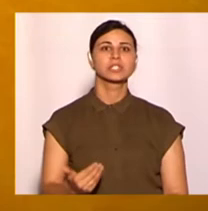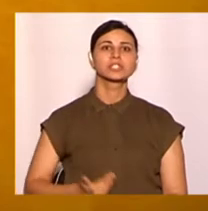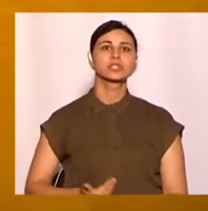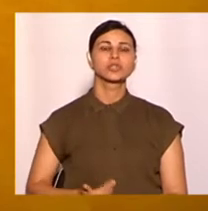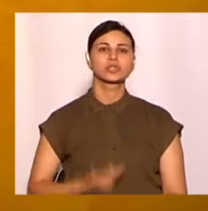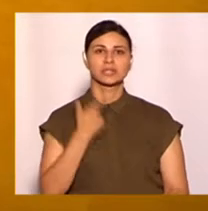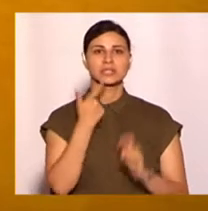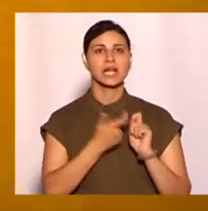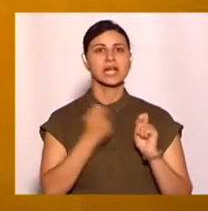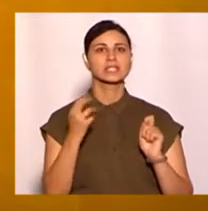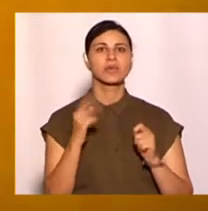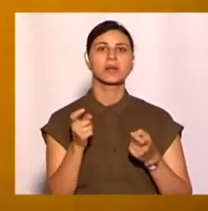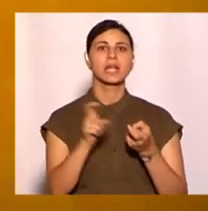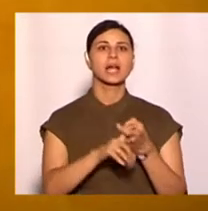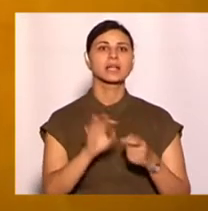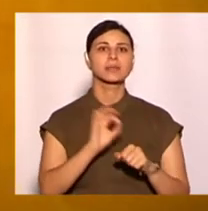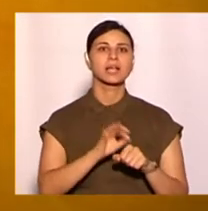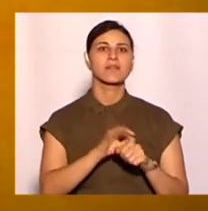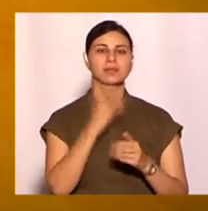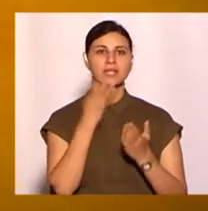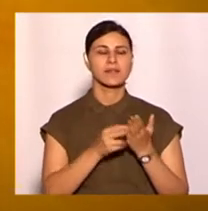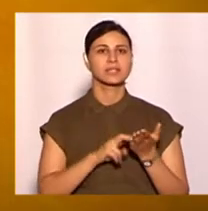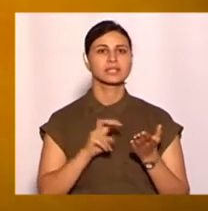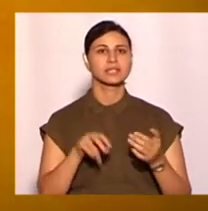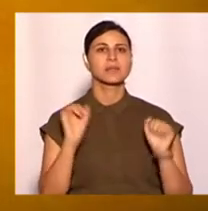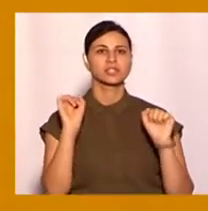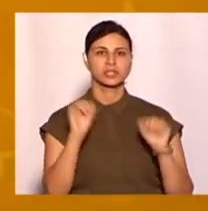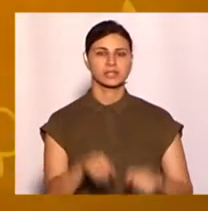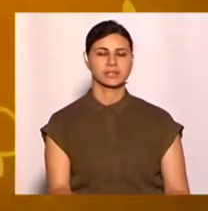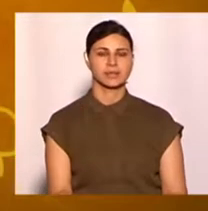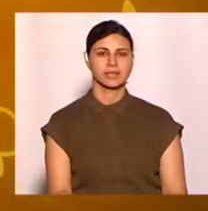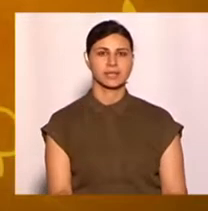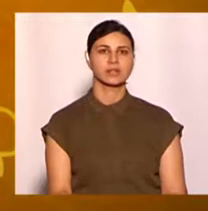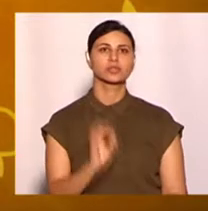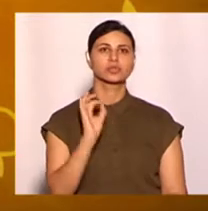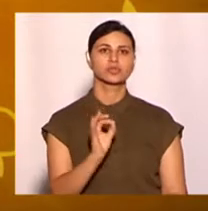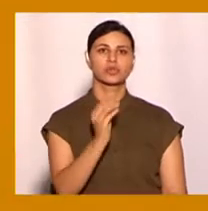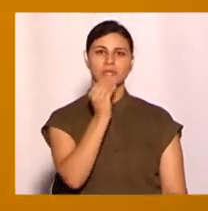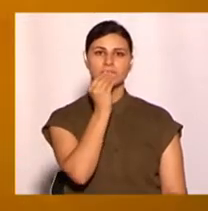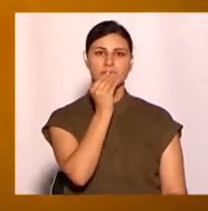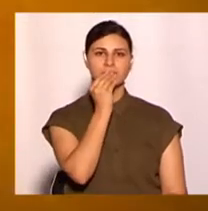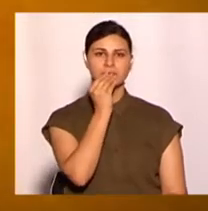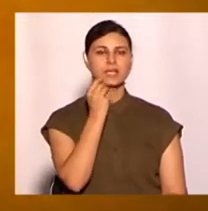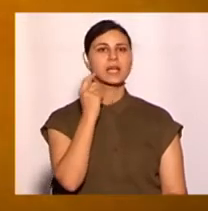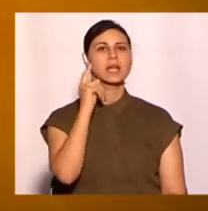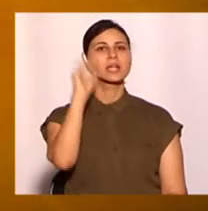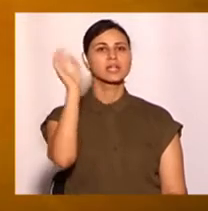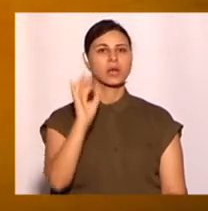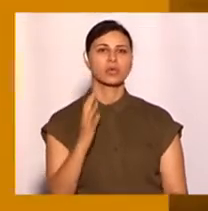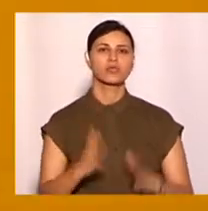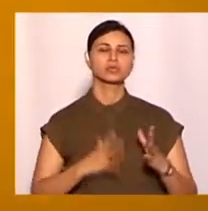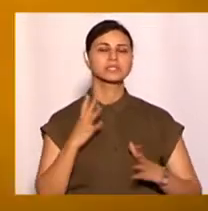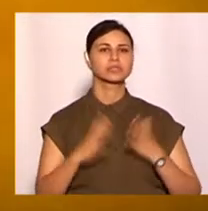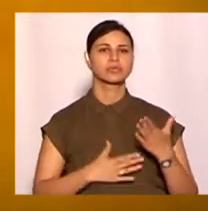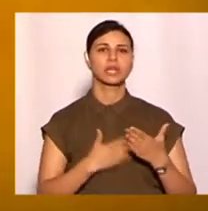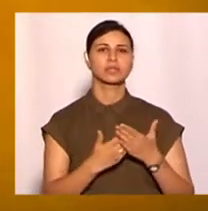სიცოცხლის გახანგრძლივება და არაგადამდებ დაავადებათა თავიდან აცილება შესაძლებელია. სწორი კვებით, რეგულარული ფიზიკური